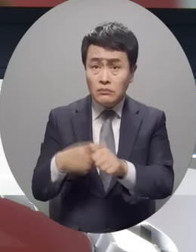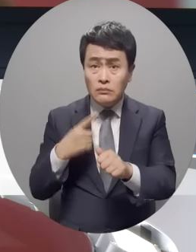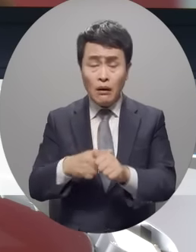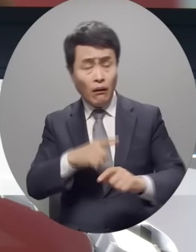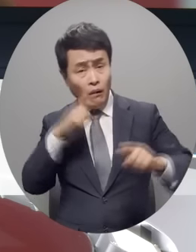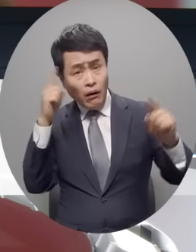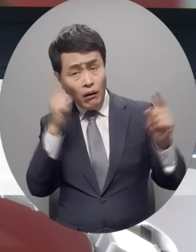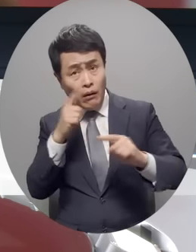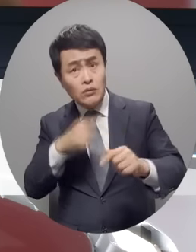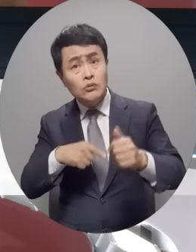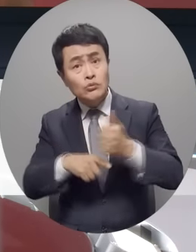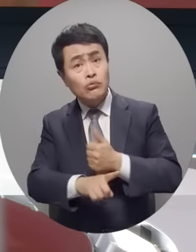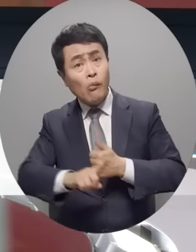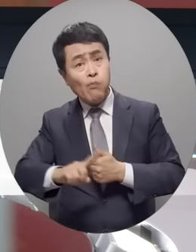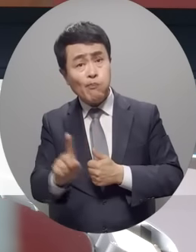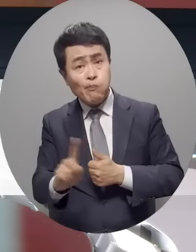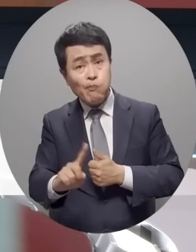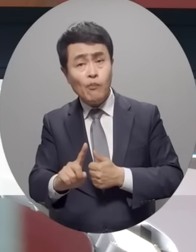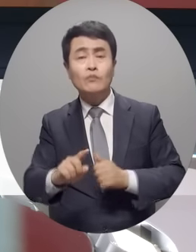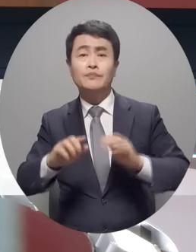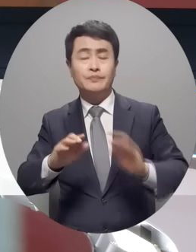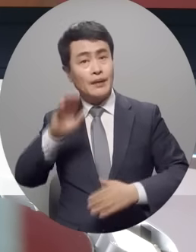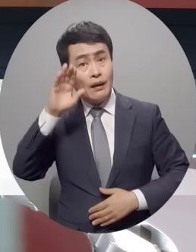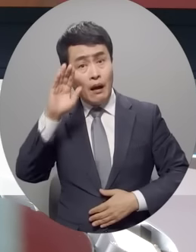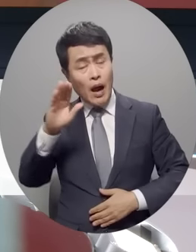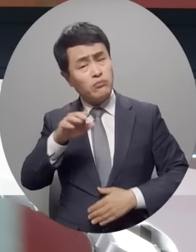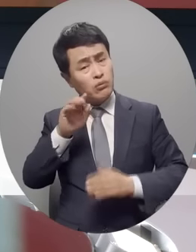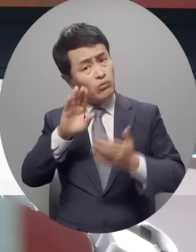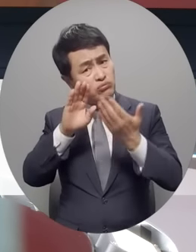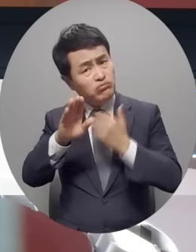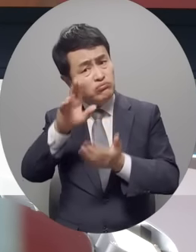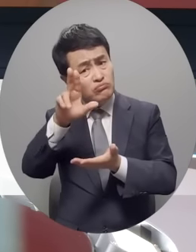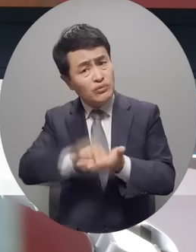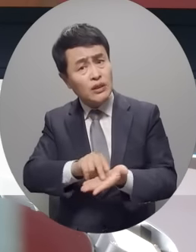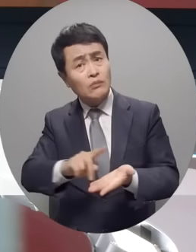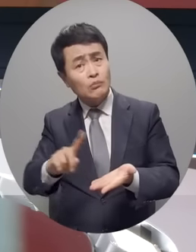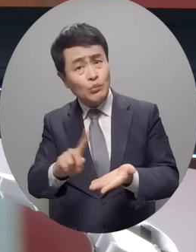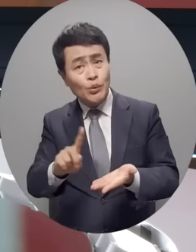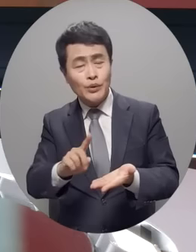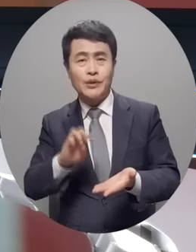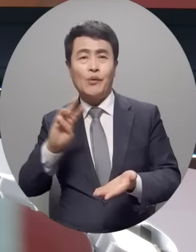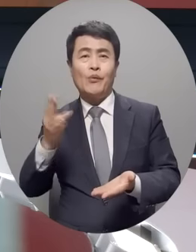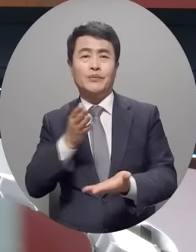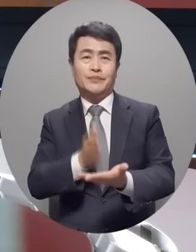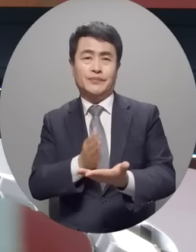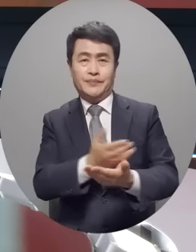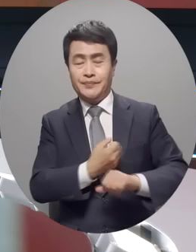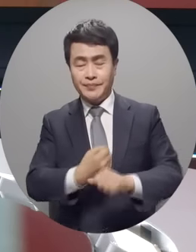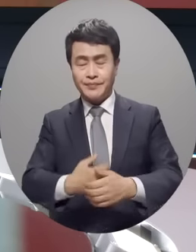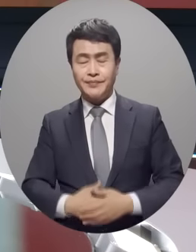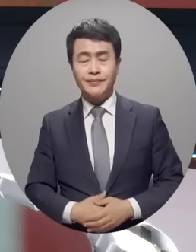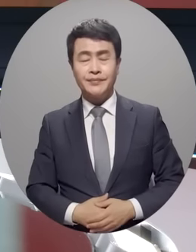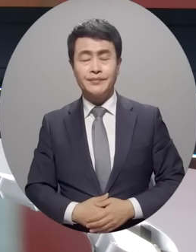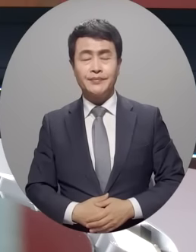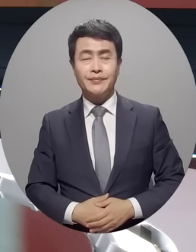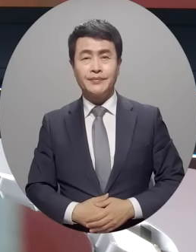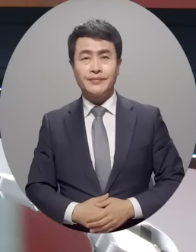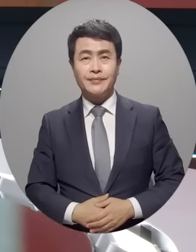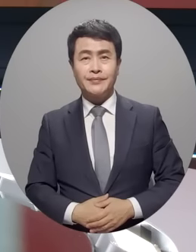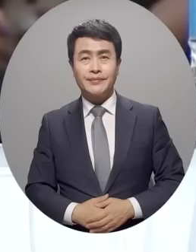비방전을 펼치는 이유는 무엇인지 또 앞으로 후유증은 어떠할지 워싱턴에서 김재용 특파원이 분석했습니다.